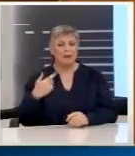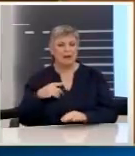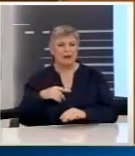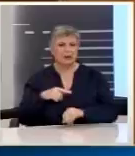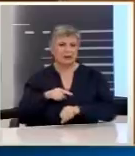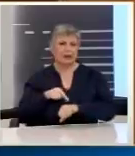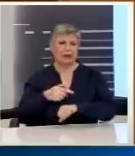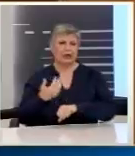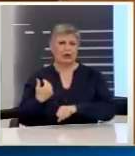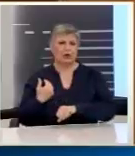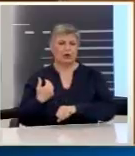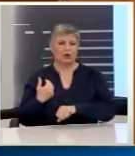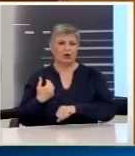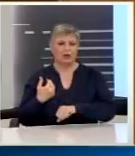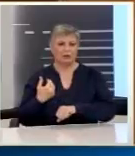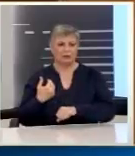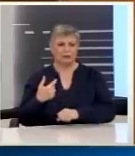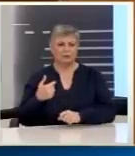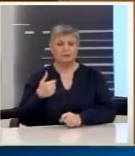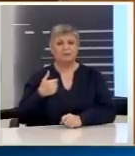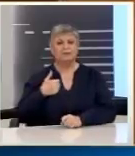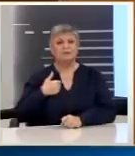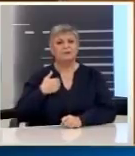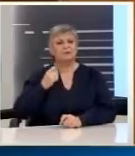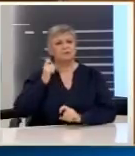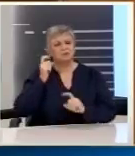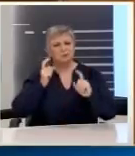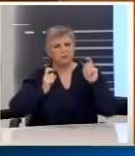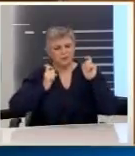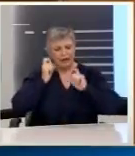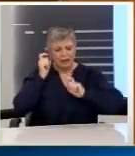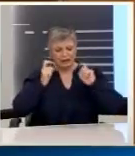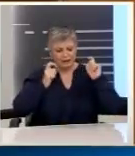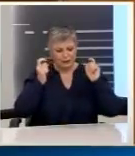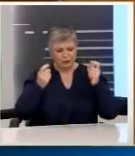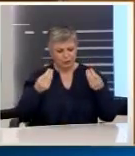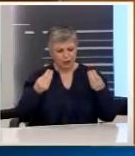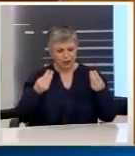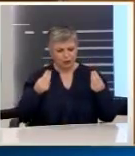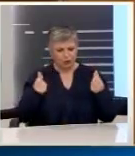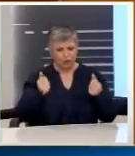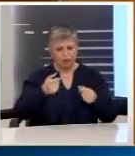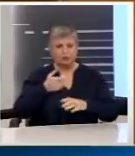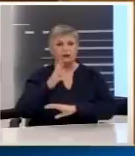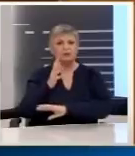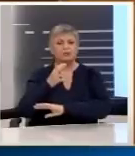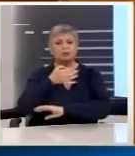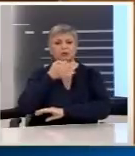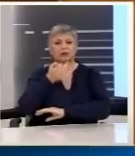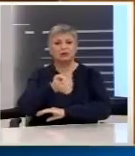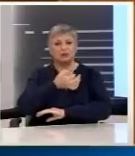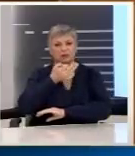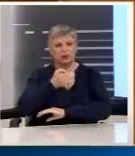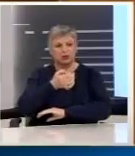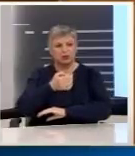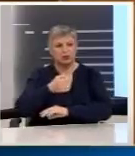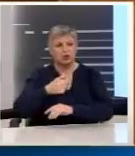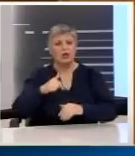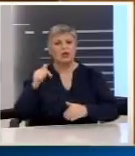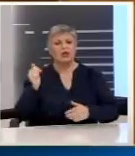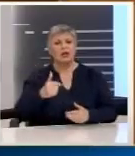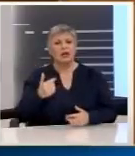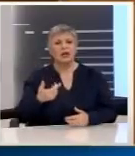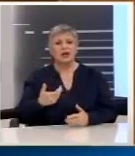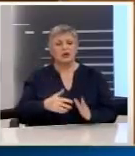σκεπτόμενος τη σημερινή ομιλία μου, θέλησα να διαβάσω την πρόταση που καταθέσατε για την σύσταση